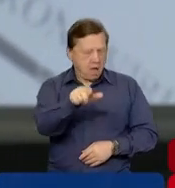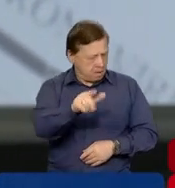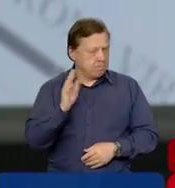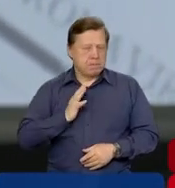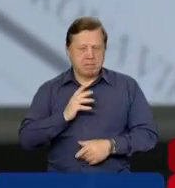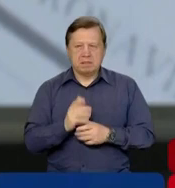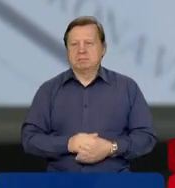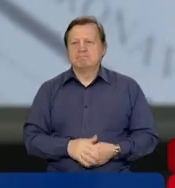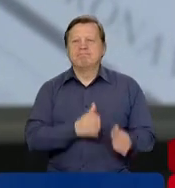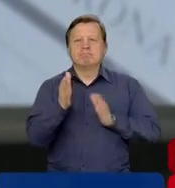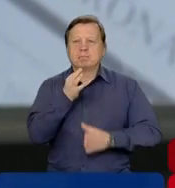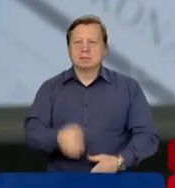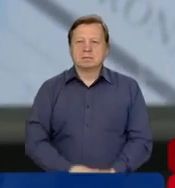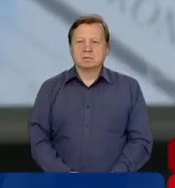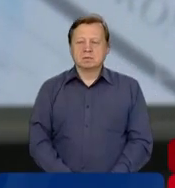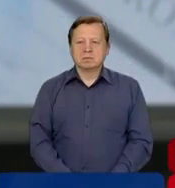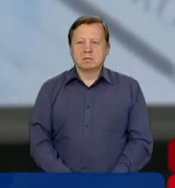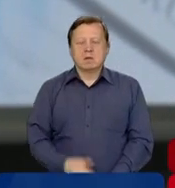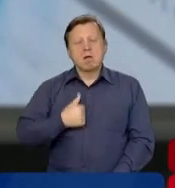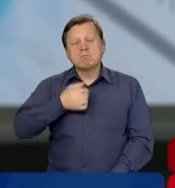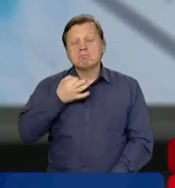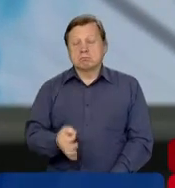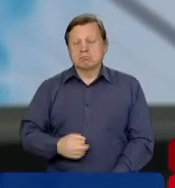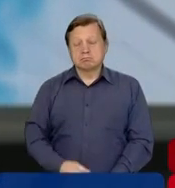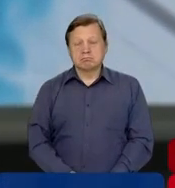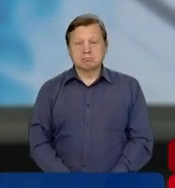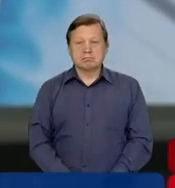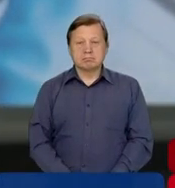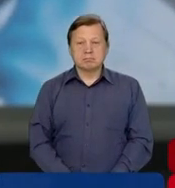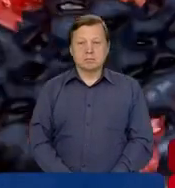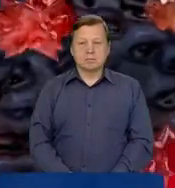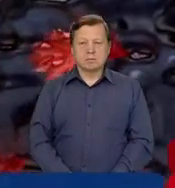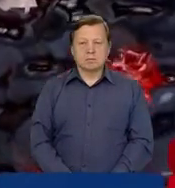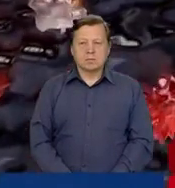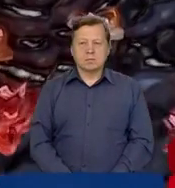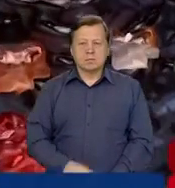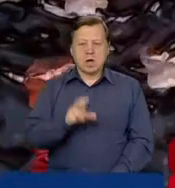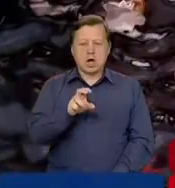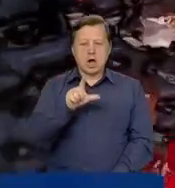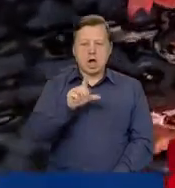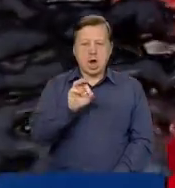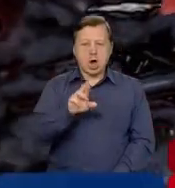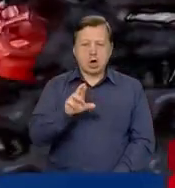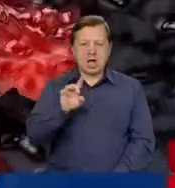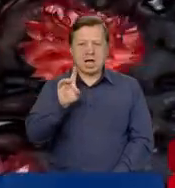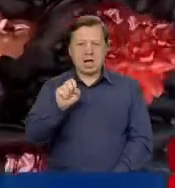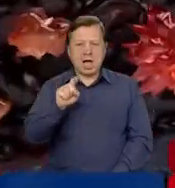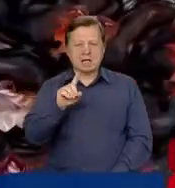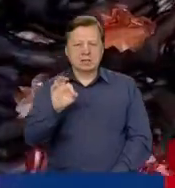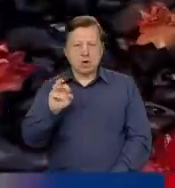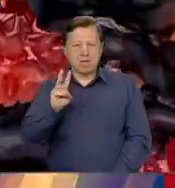Kolejne pytanie, bardzo proszę. Mam pytanie, czy gazowy chlor ma właściwości silnie